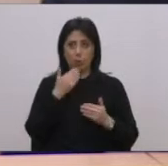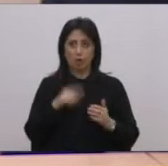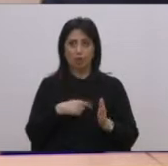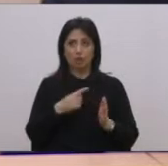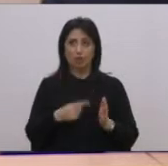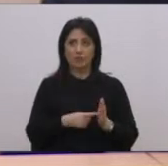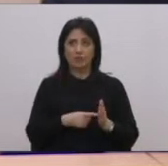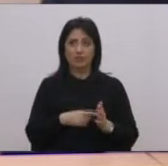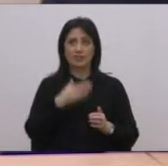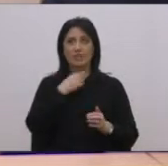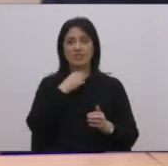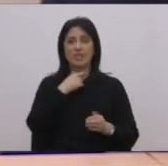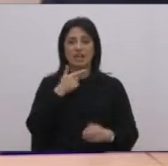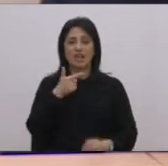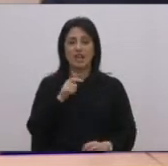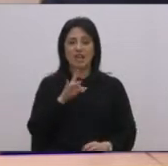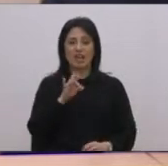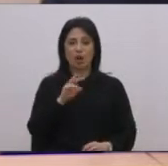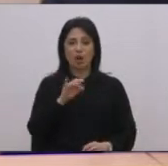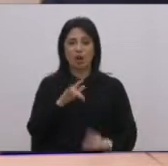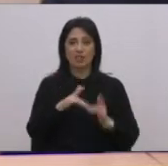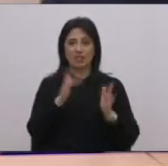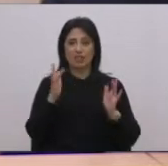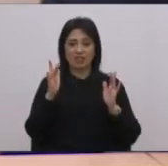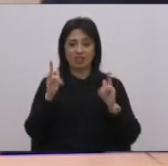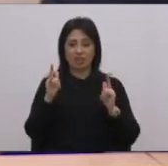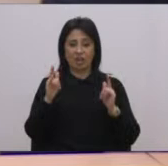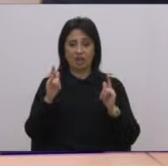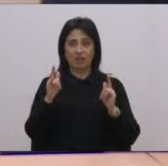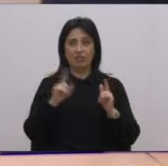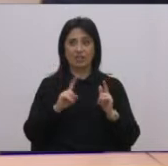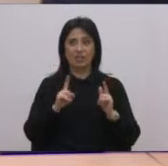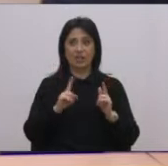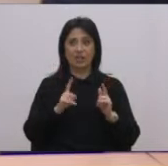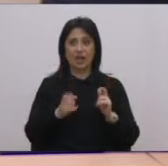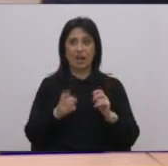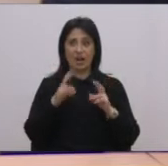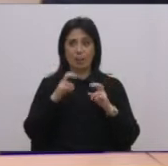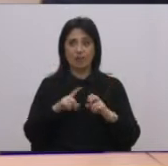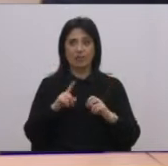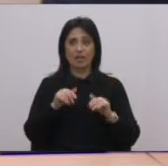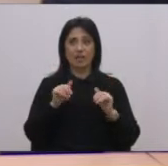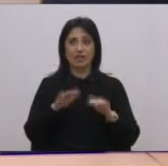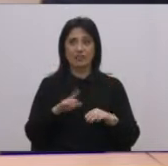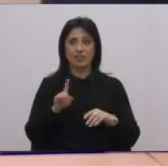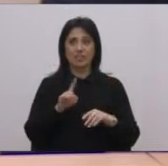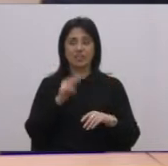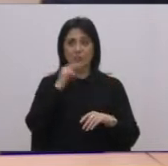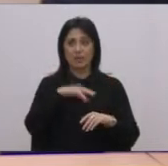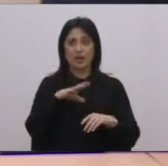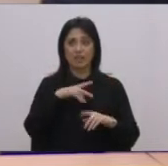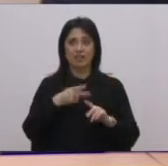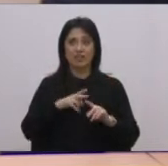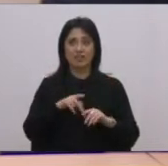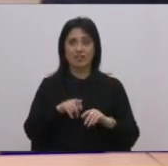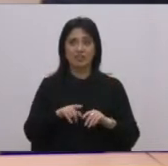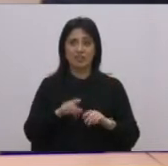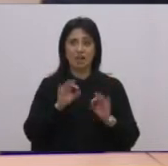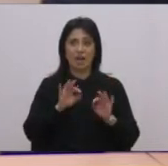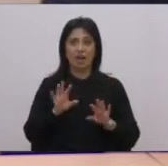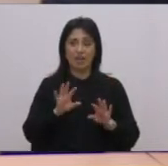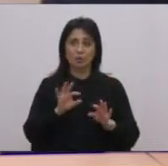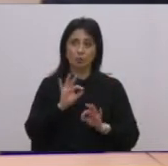შეკითხვა სამტრედია გრიგოლეთის ხიდი რომ ჩაინგრა რა გამოიკვლიეთ რა დაადგინეთ რისი ბრალი იყო ეს